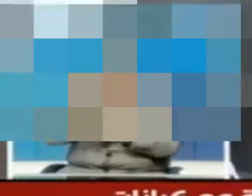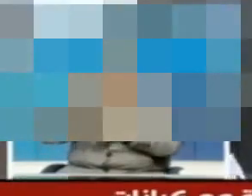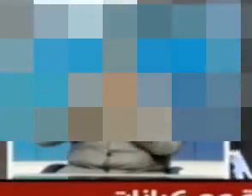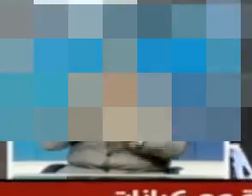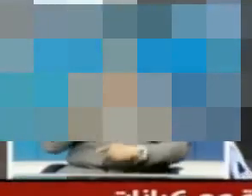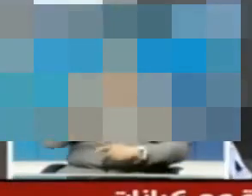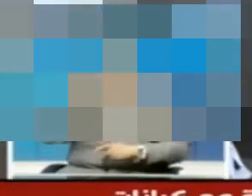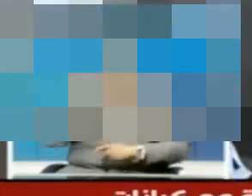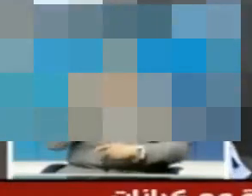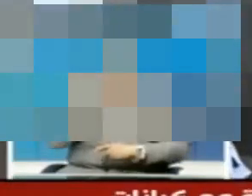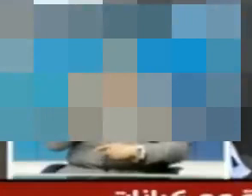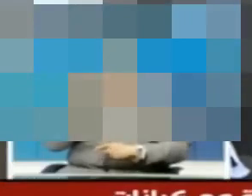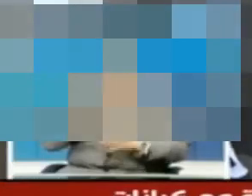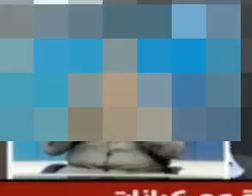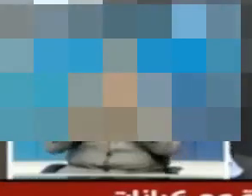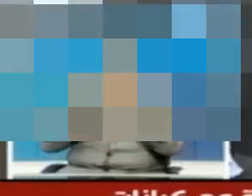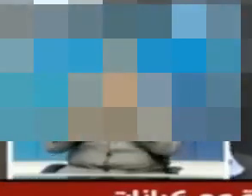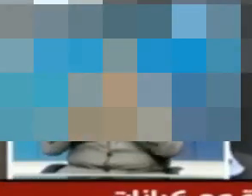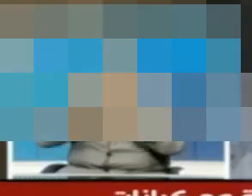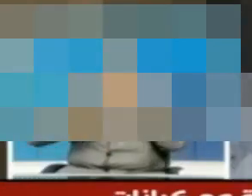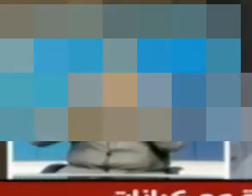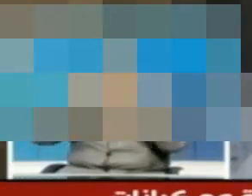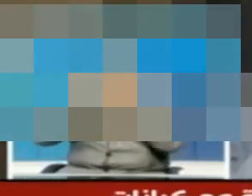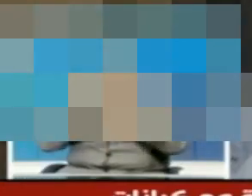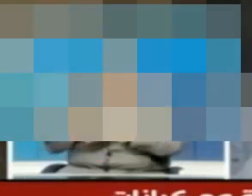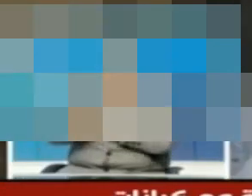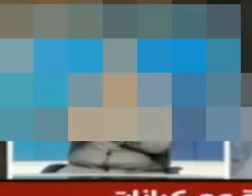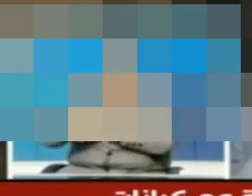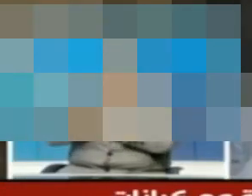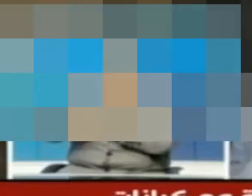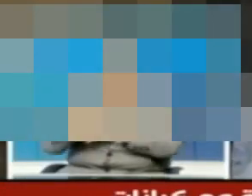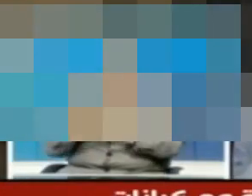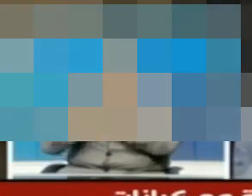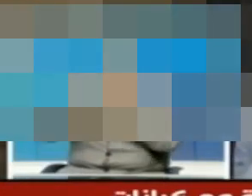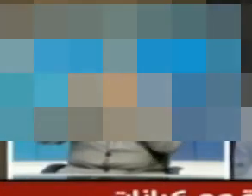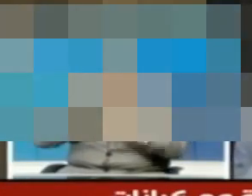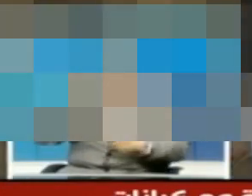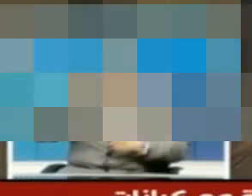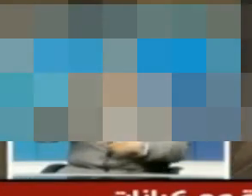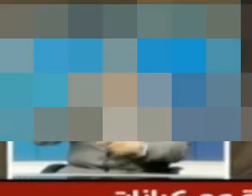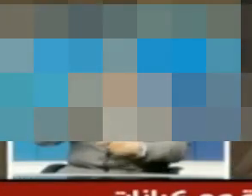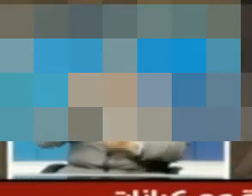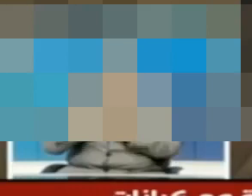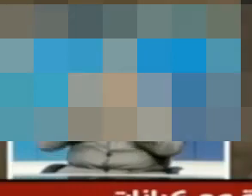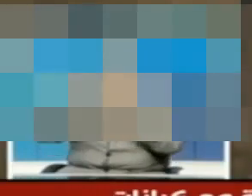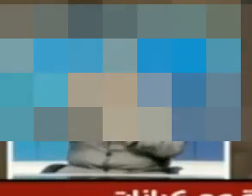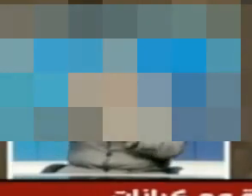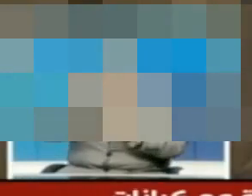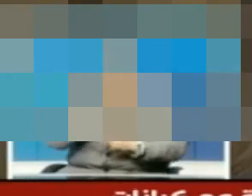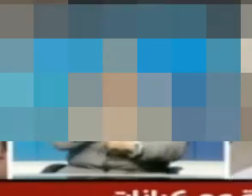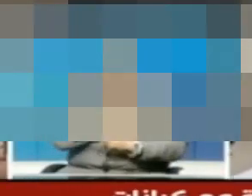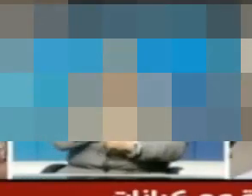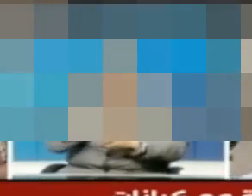بالأرض، ودمرت منازل ومبان في أنحاء متفرقة من رفح. حال بقية أنحاء قطاع غزة